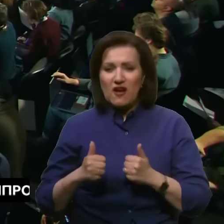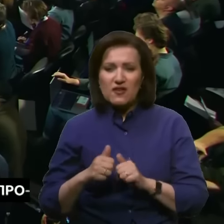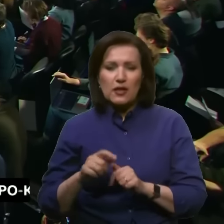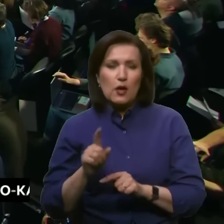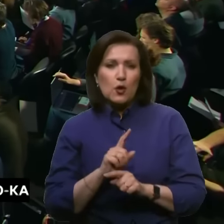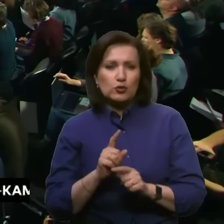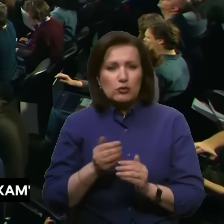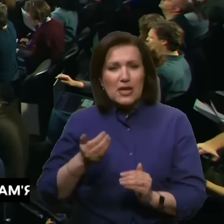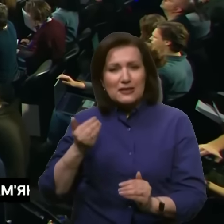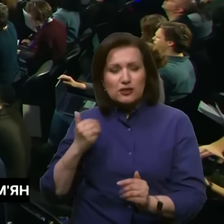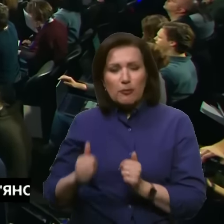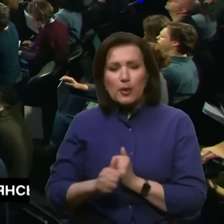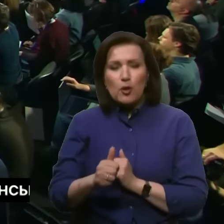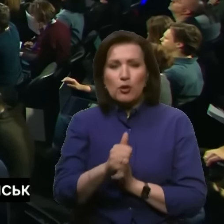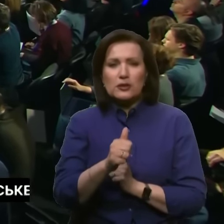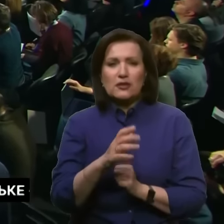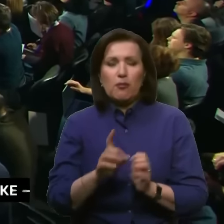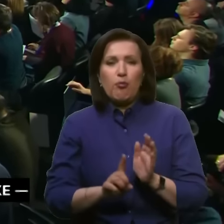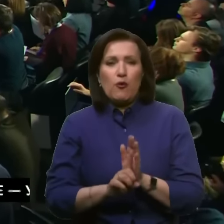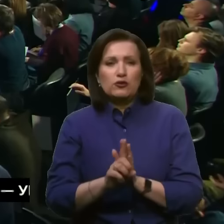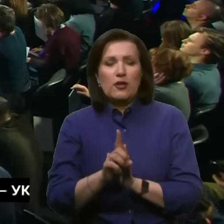Що раніше пріоритетність також